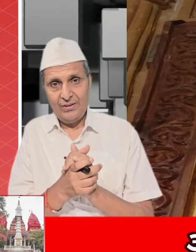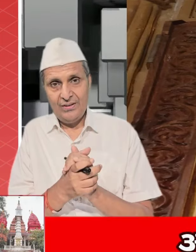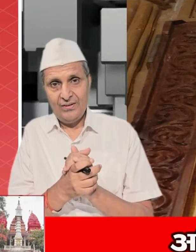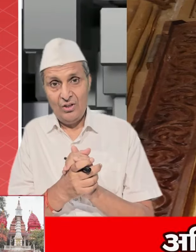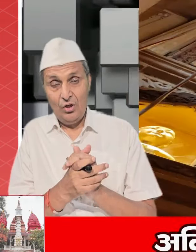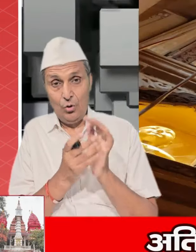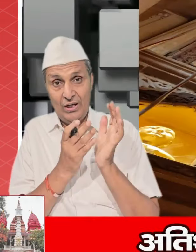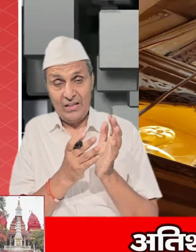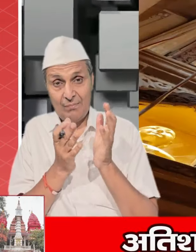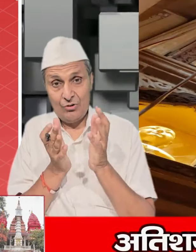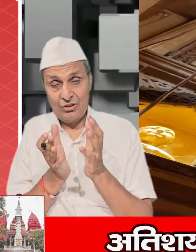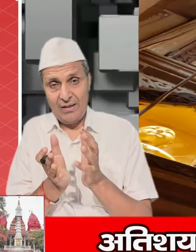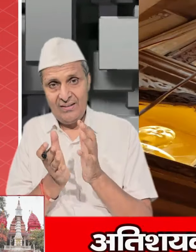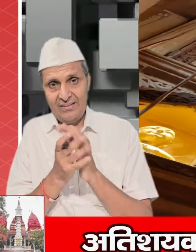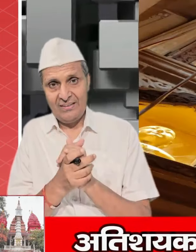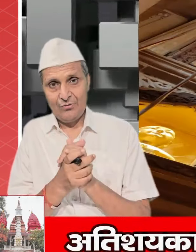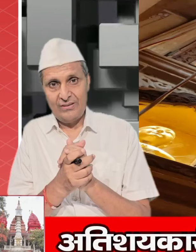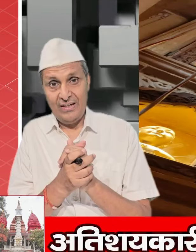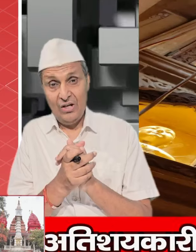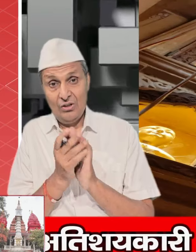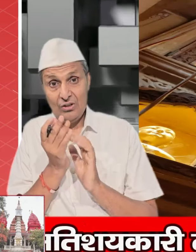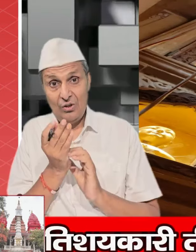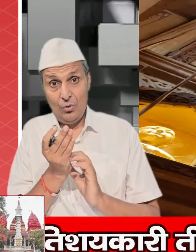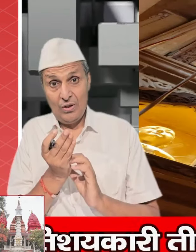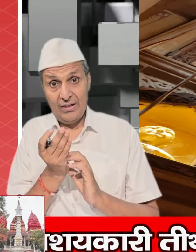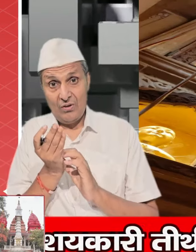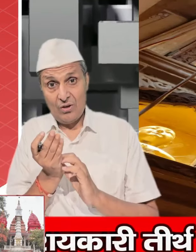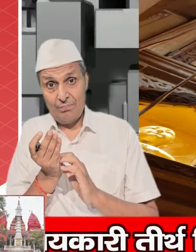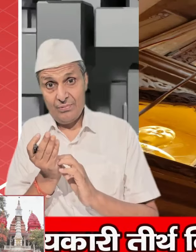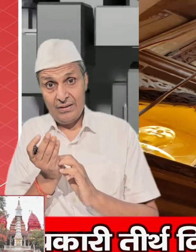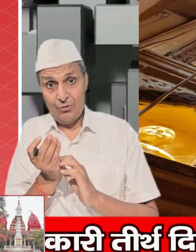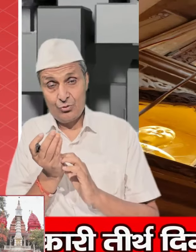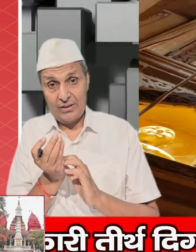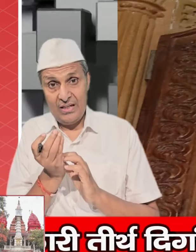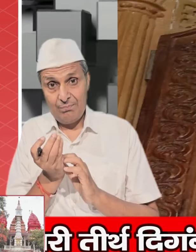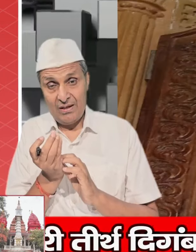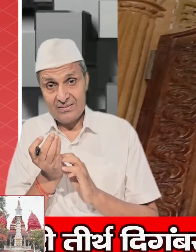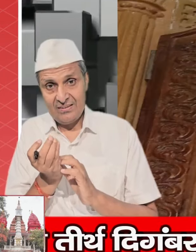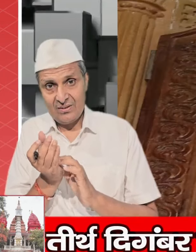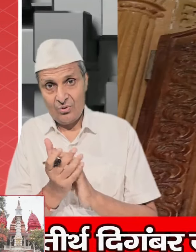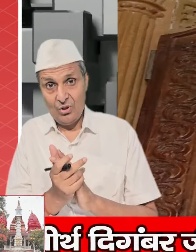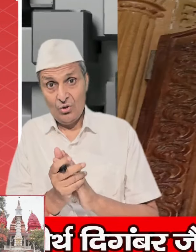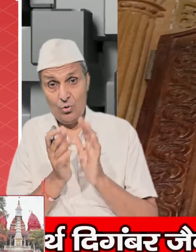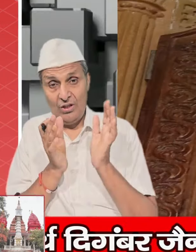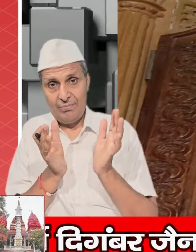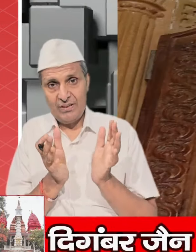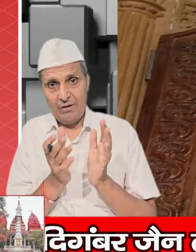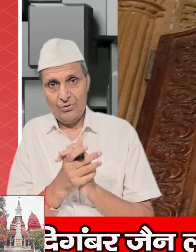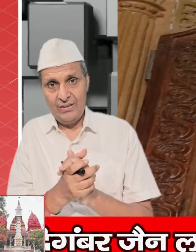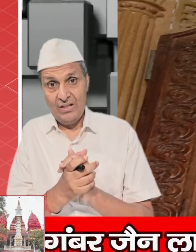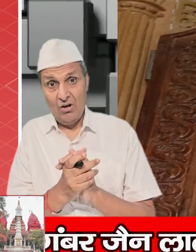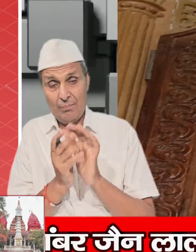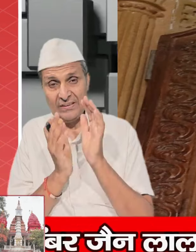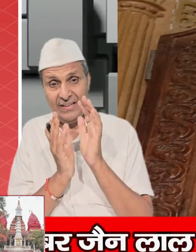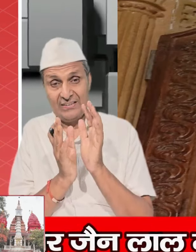खोखली होती है, लोहा तांबा का इस्तेमाल किया जाता है उसके अंदर लोहा के, और कुछ तो कहते हैं प्लास्टिक तक को खोखली प्रतिमा